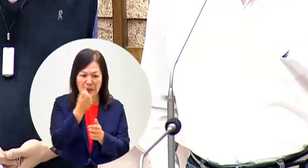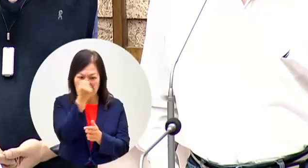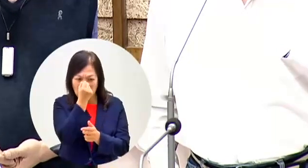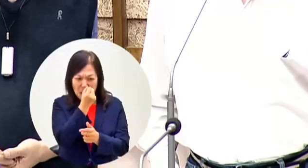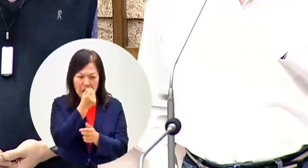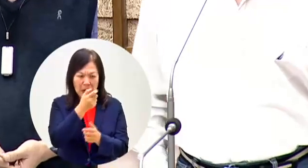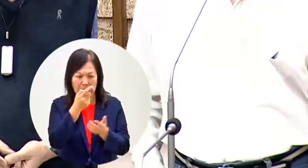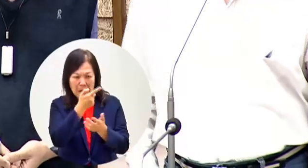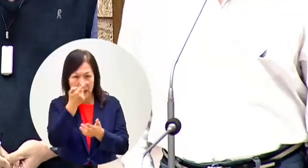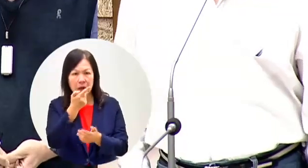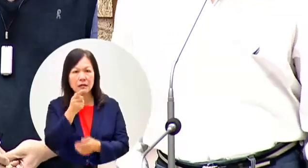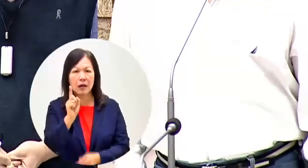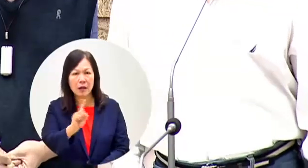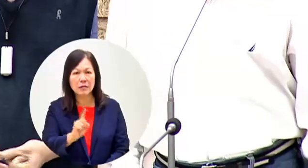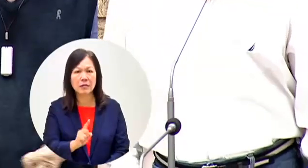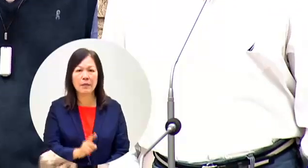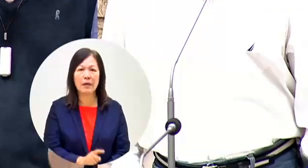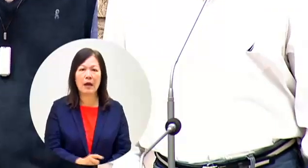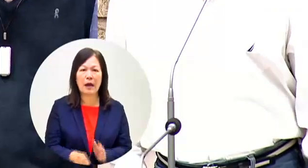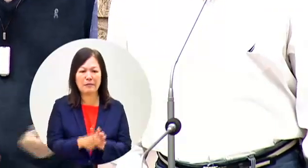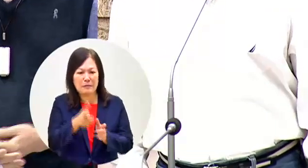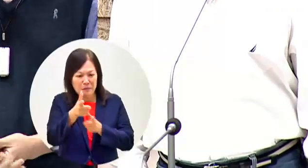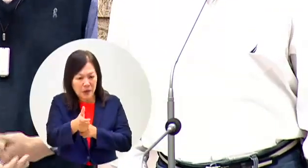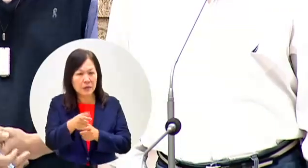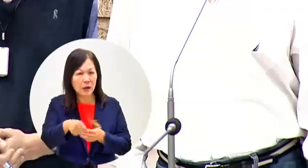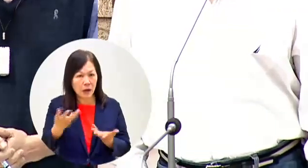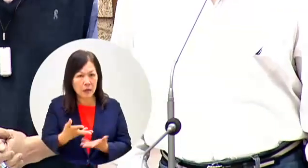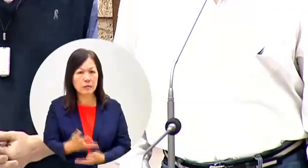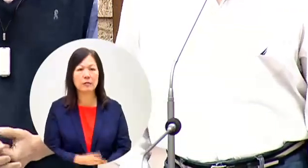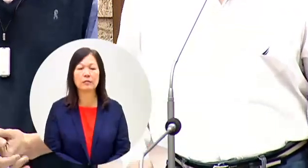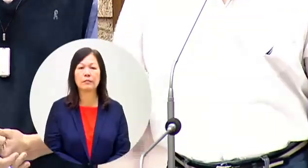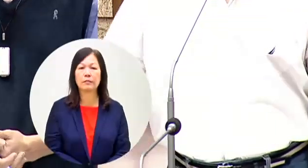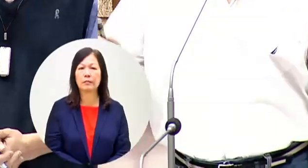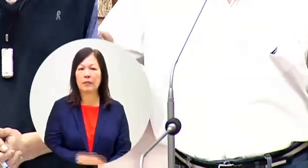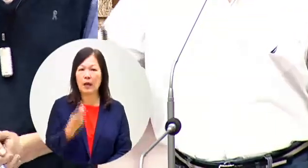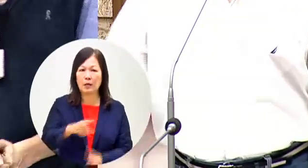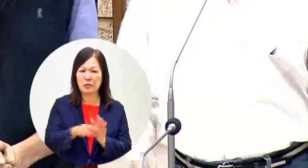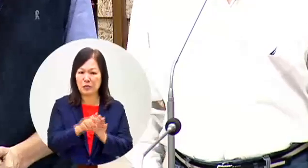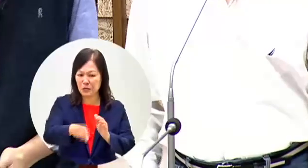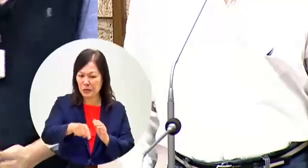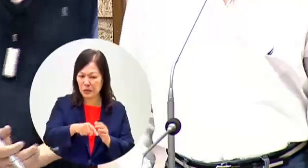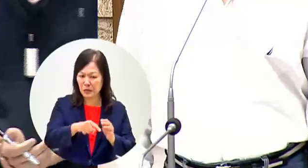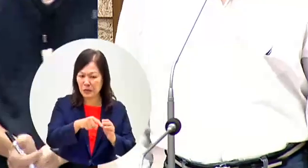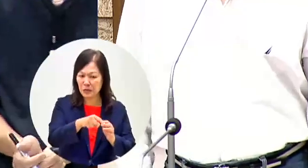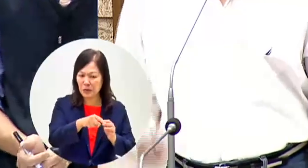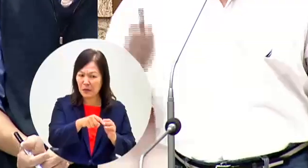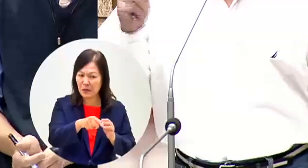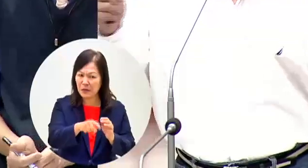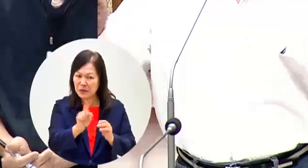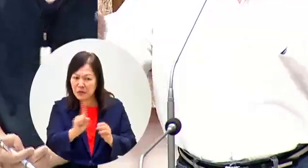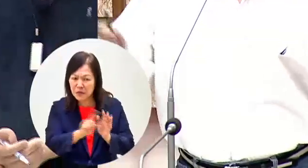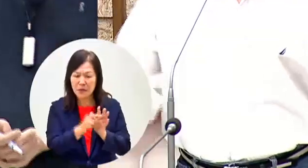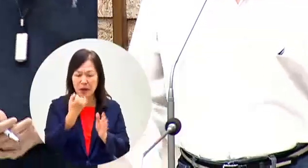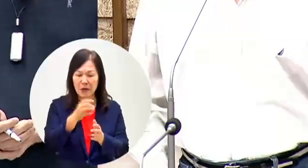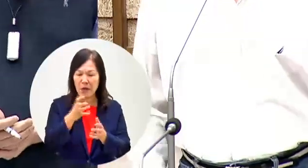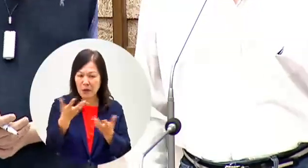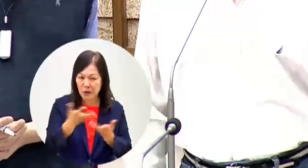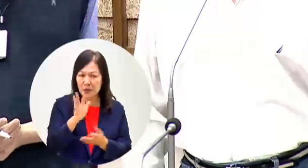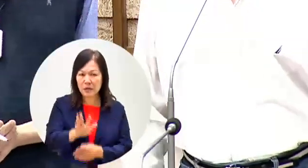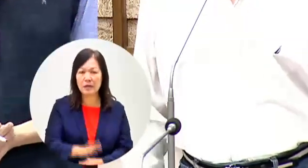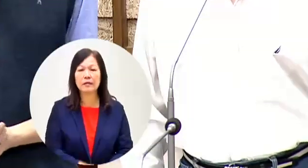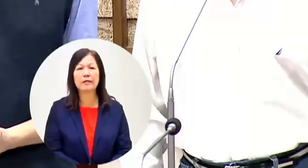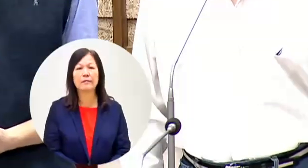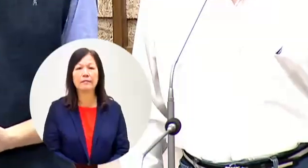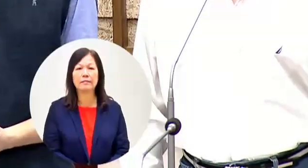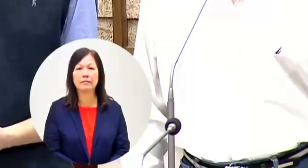案件呐、啊？ 重大案件。 嘿，啊，个是对方有什么？ 武力嘛，一定是有武器嘛，吼、 哦。嘿， 可能恐怖分子炸弹来